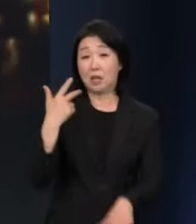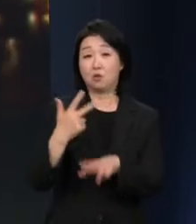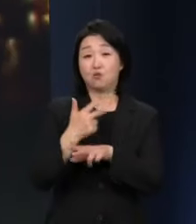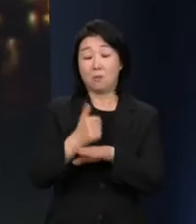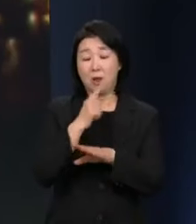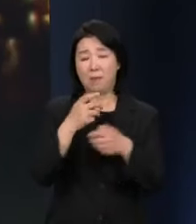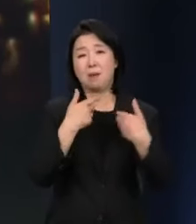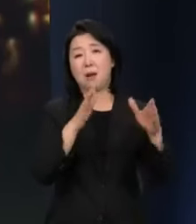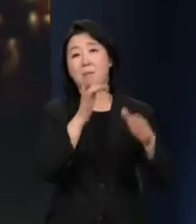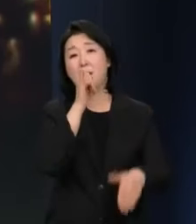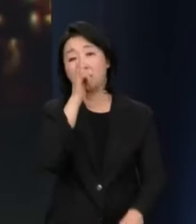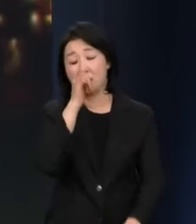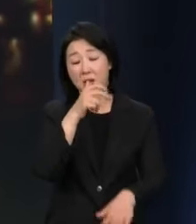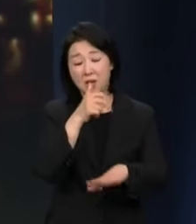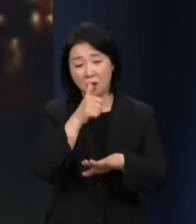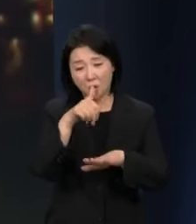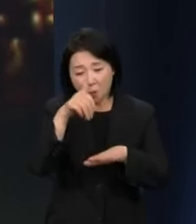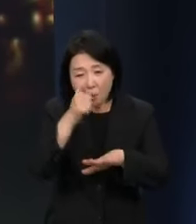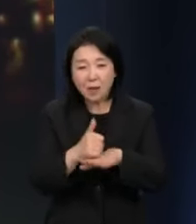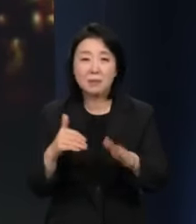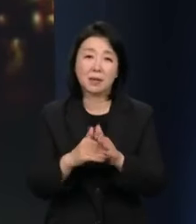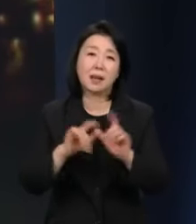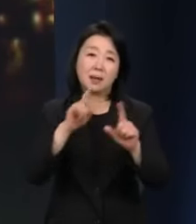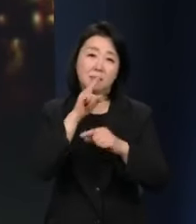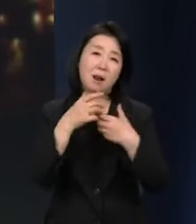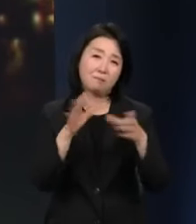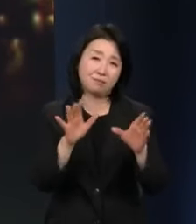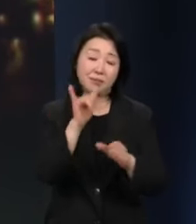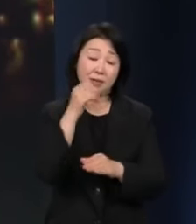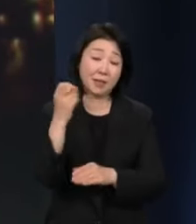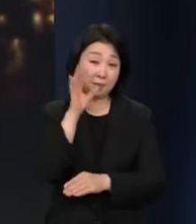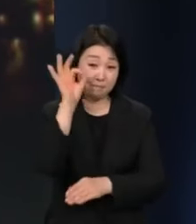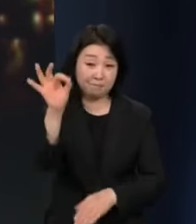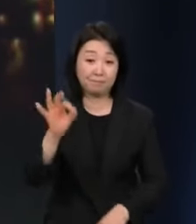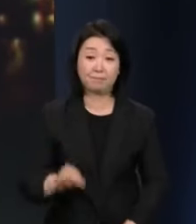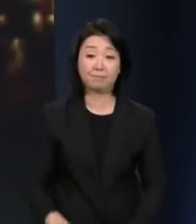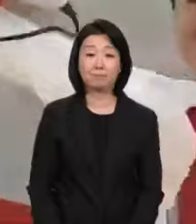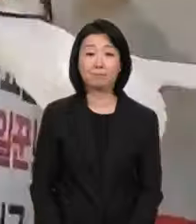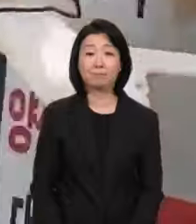선거 마지막 날인 오늘까지도 논란이 이어지고 있습니다. 다시 한번 듣고 가겠습니다. 네.